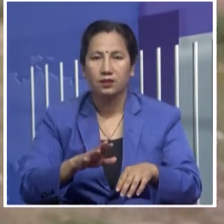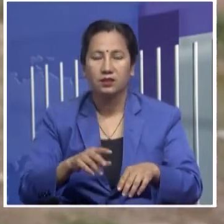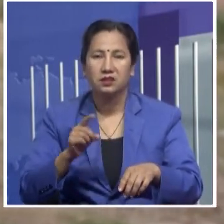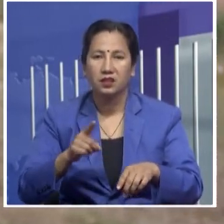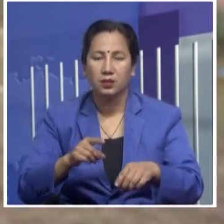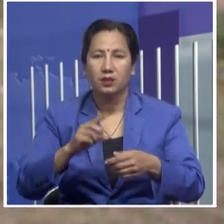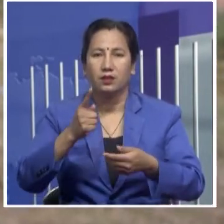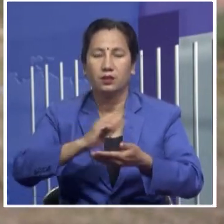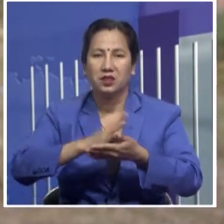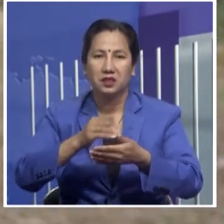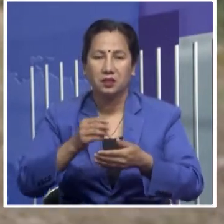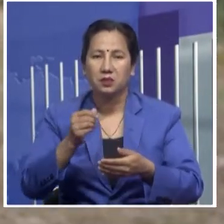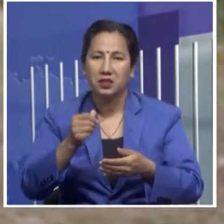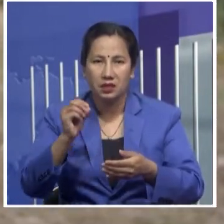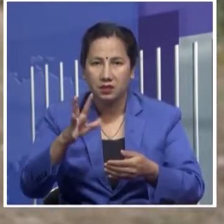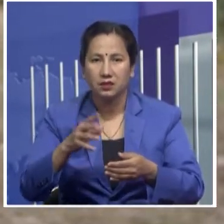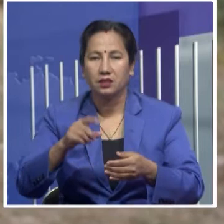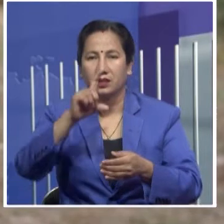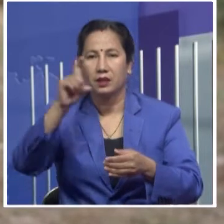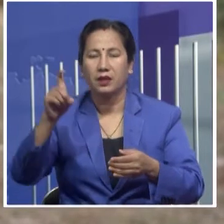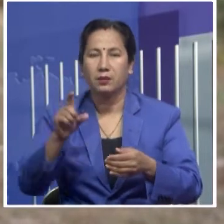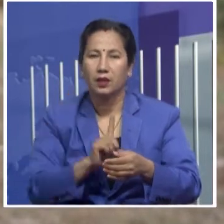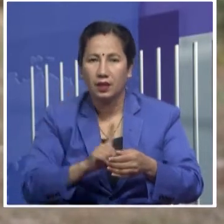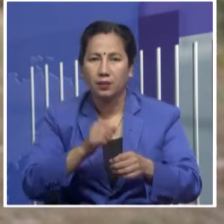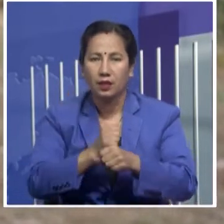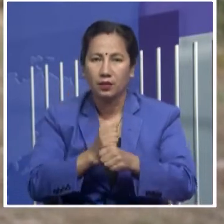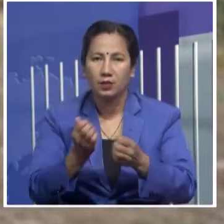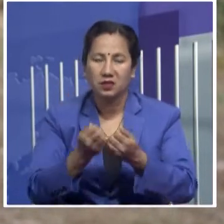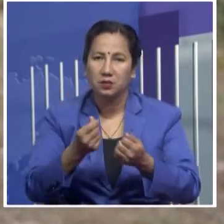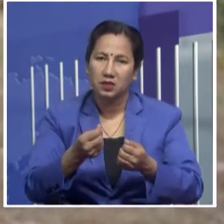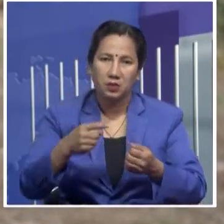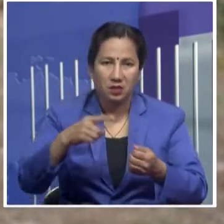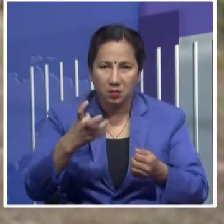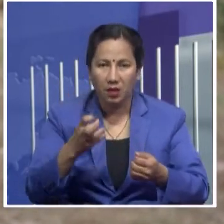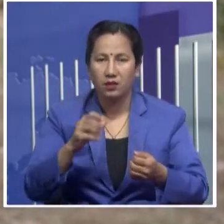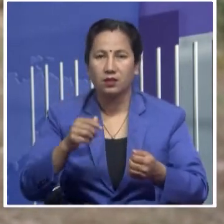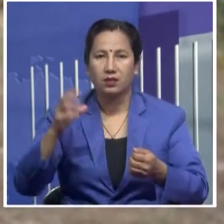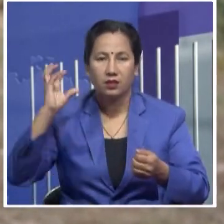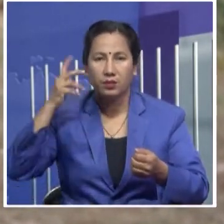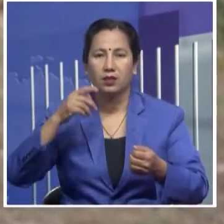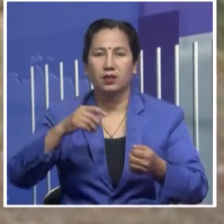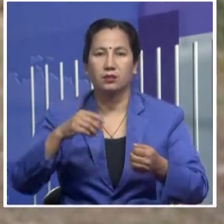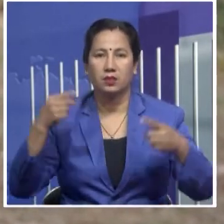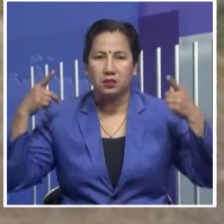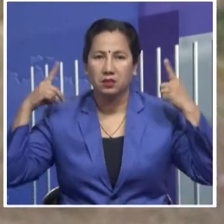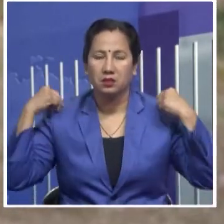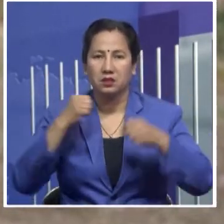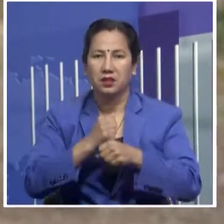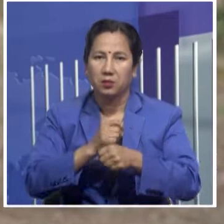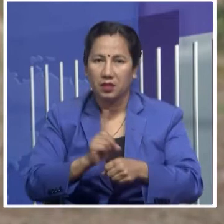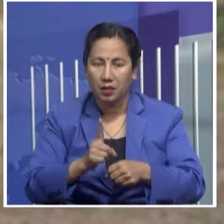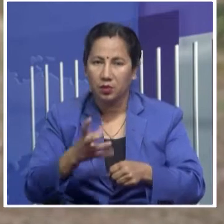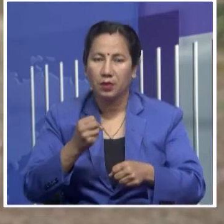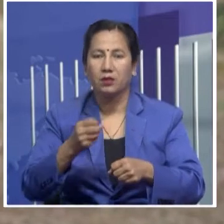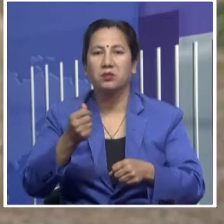त्यही पनि महिनावारी स्यालेरी पनि नदिने। नेपालमा चाहिँ अब राम्रो काम पनि नपाउने, पैसा पनि नपाउने, अनि विदेशमा चाहिँ नर्सहरूले काम पनि राम्रो पाउने,